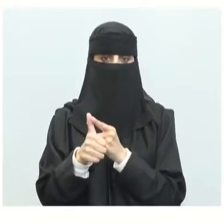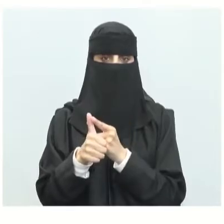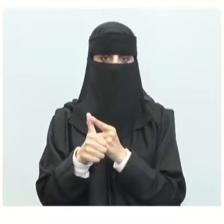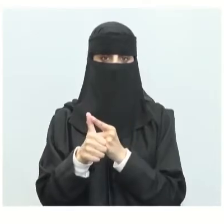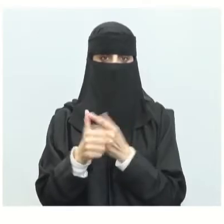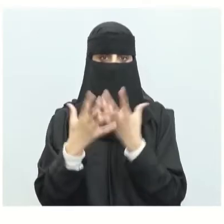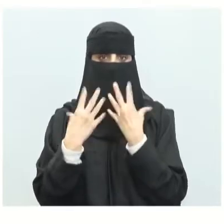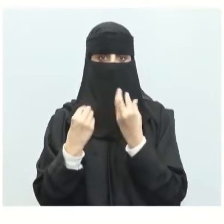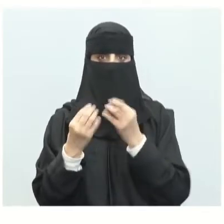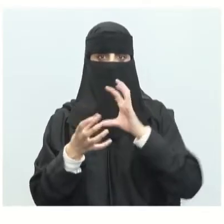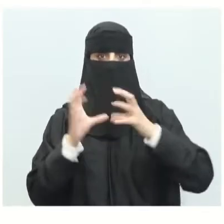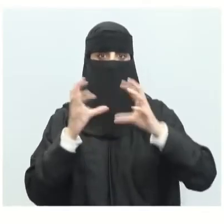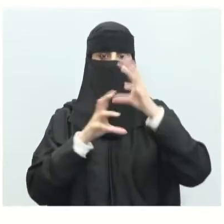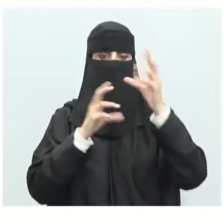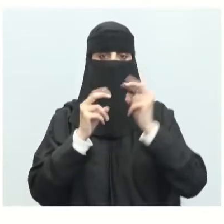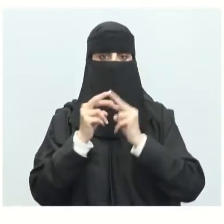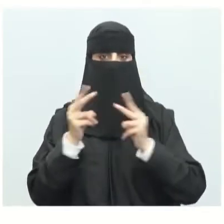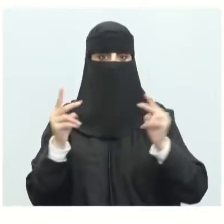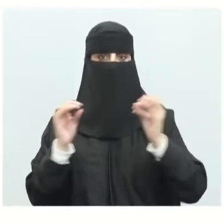الخيار الاول زينت